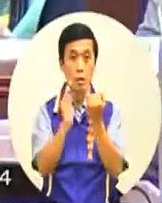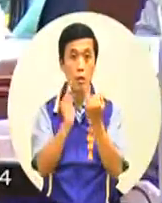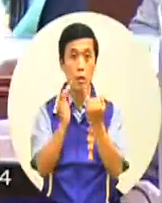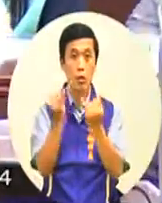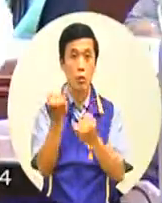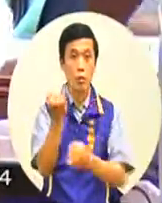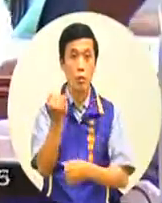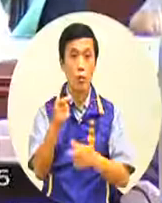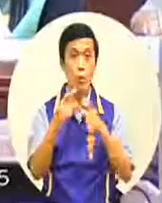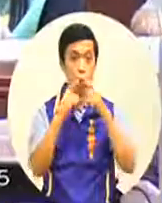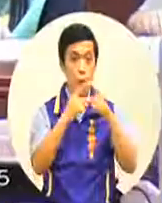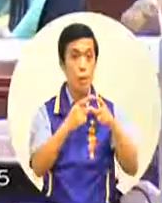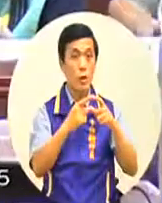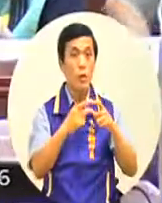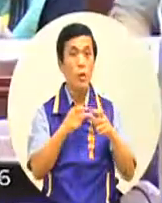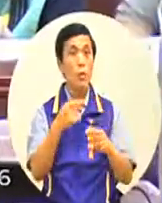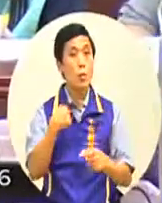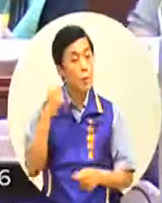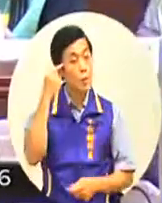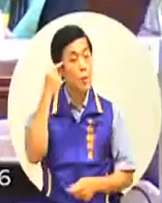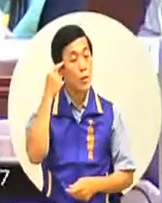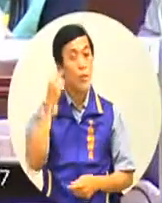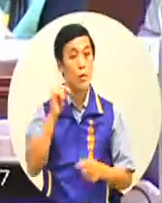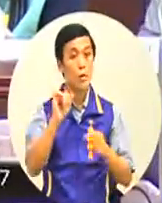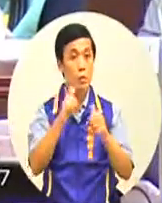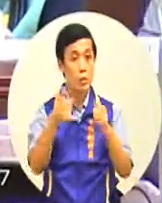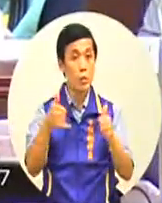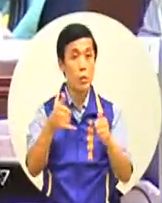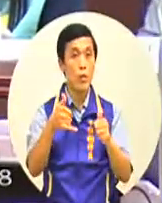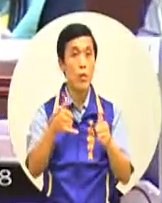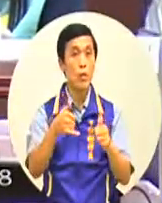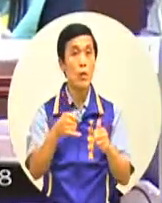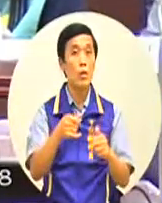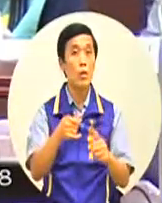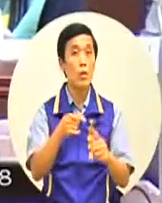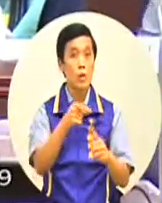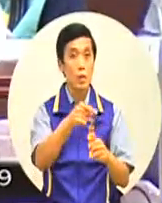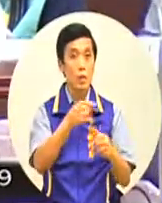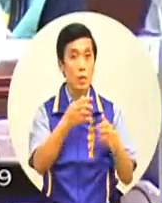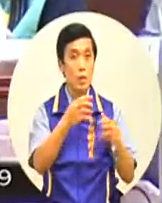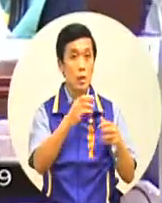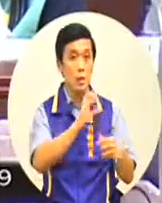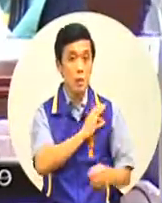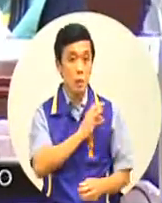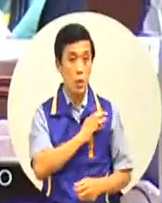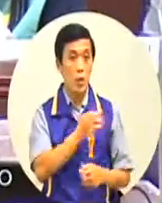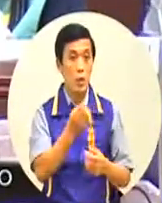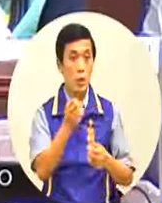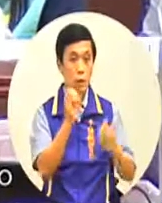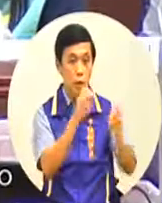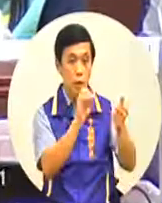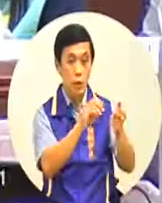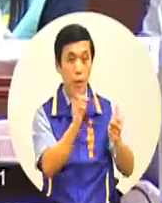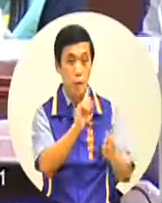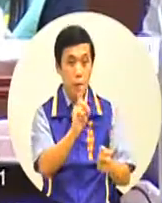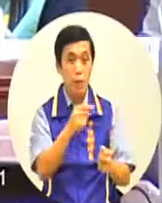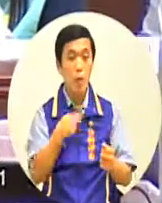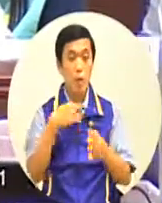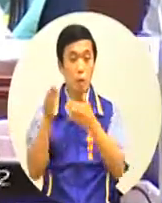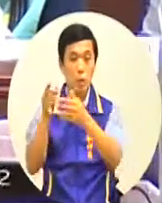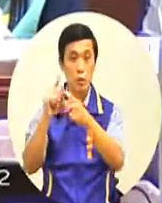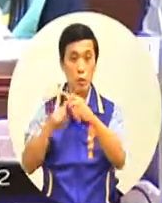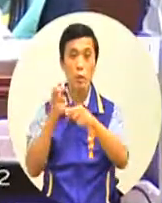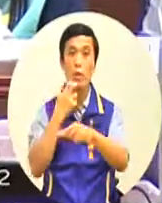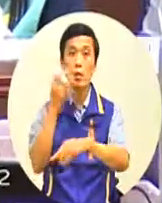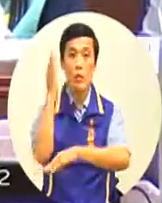谢谢召集人，谢谢议员哦。我想议员机构反映的这些意见，我们都可以再跟中央讲，只是跟议员做说